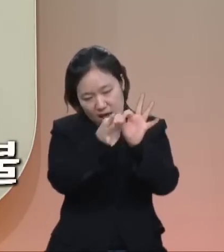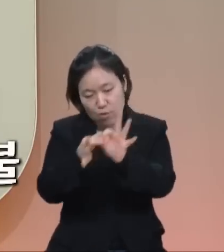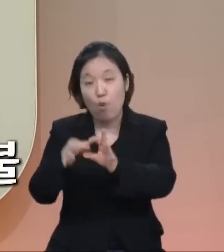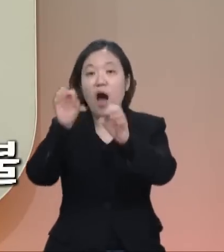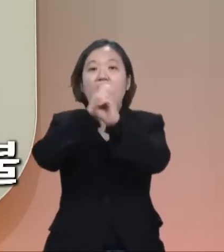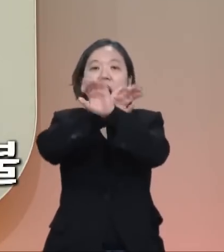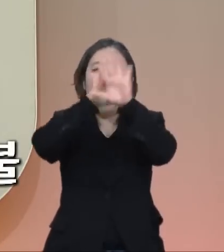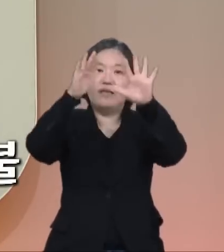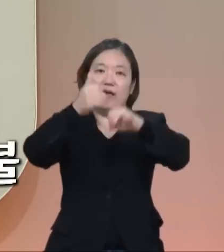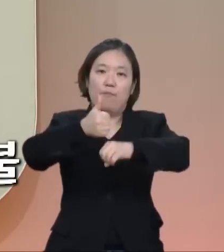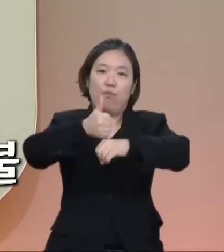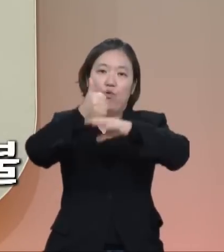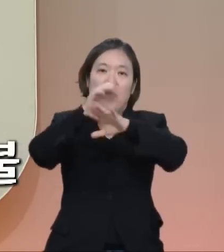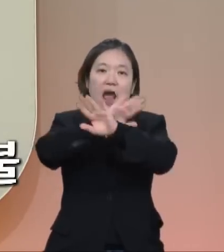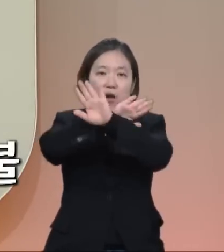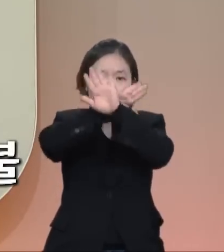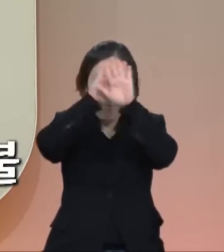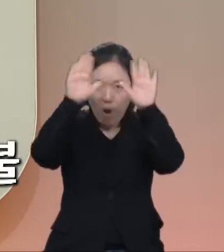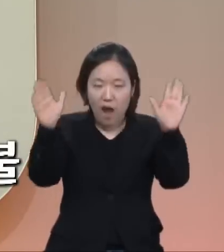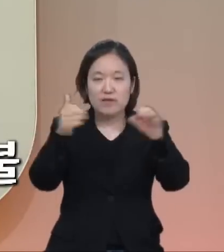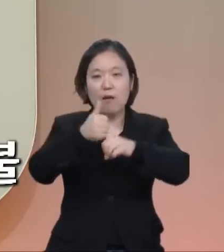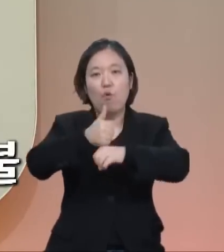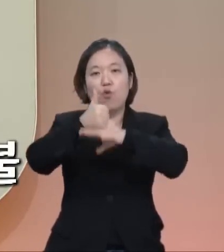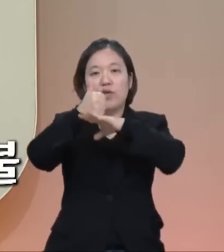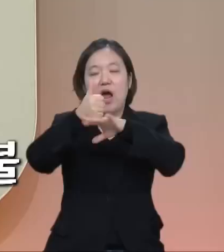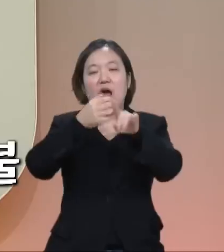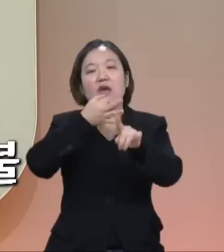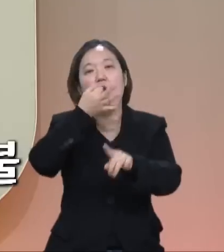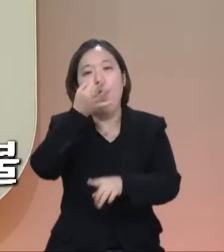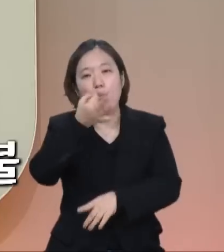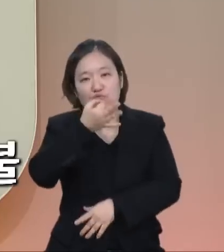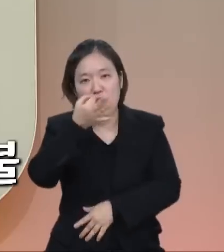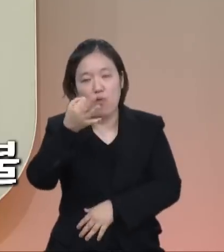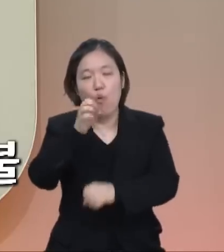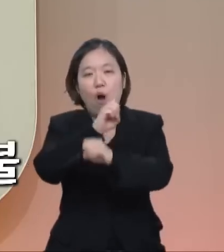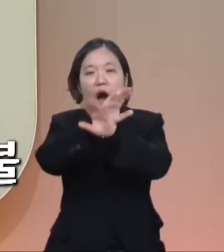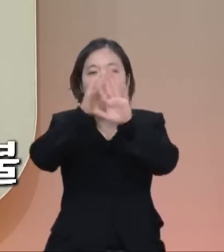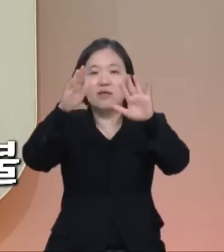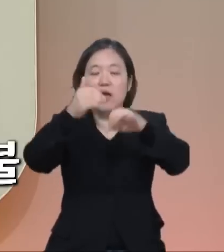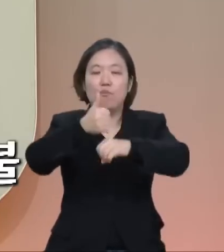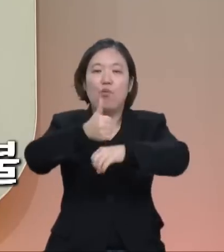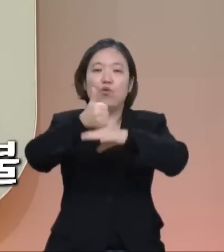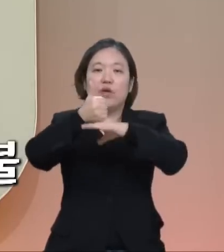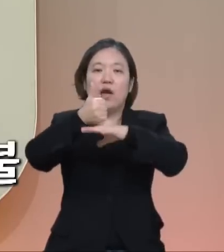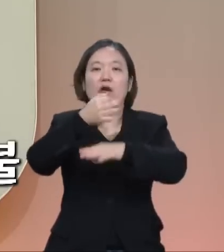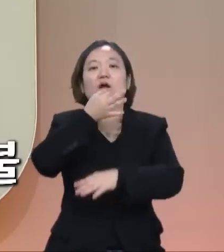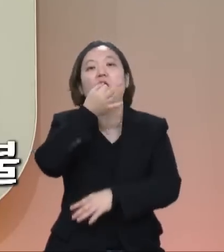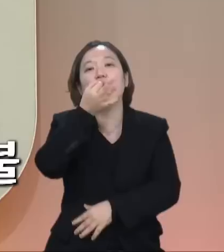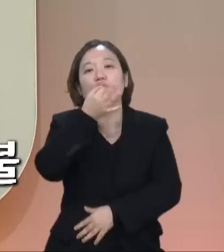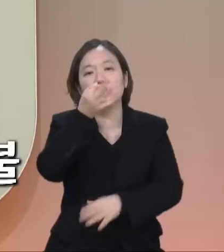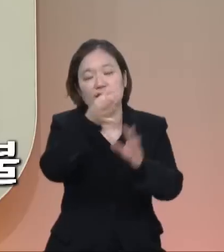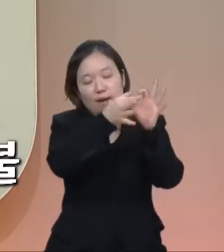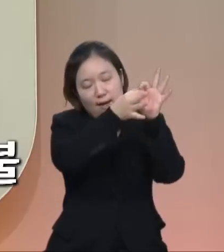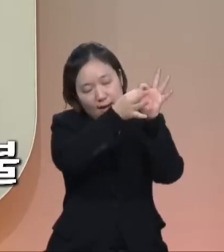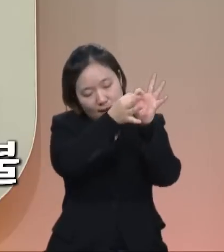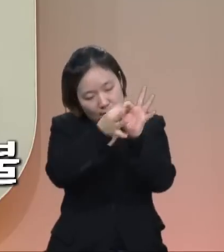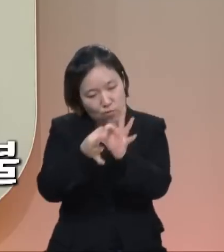관세음보살을 염불하고 염불하고 관세음보살을 염불했다고 합니다 오직